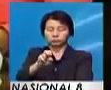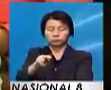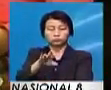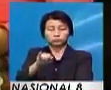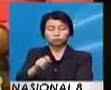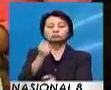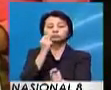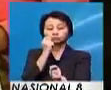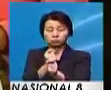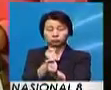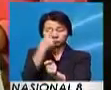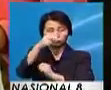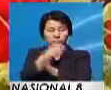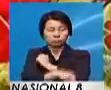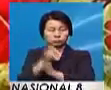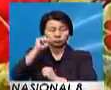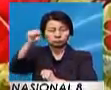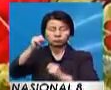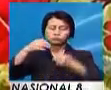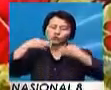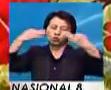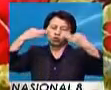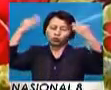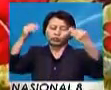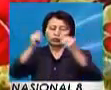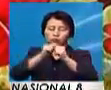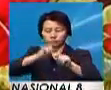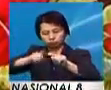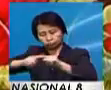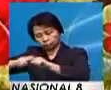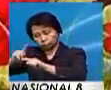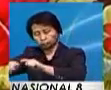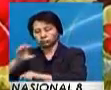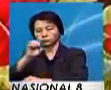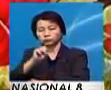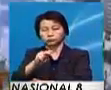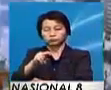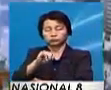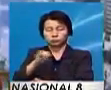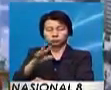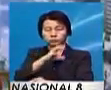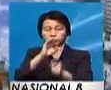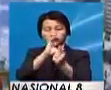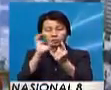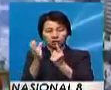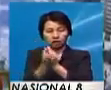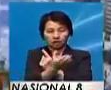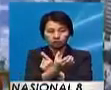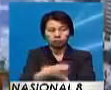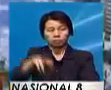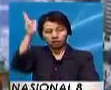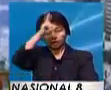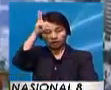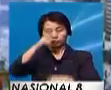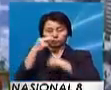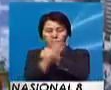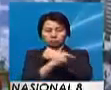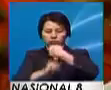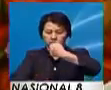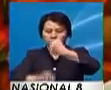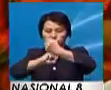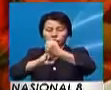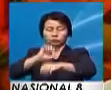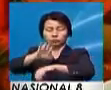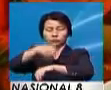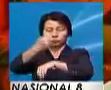langkah tepat bagi negeri ini yang terkenal dengan kepelbagaian Khazanah seni dan budayanya menurut beliau kerajaan negeri menyokong penubuhan